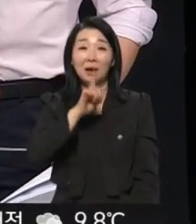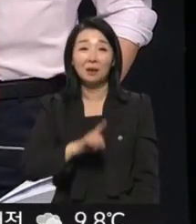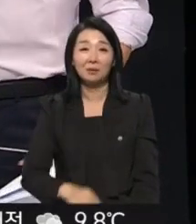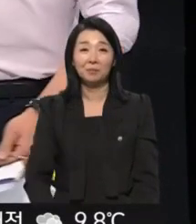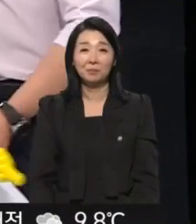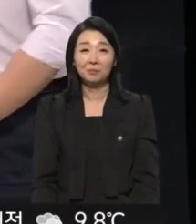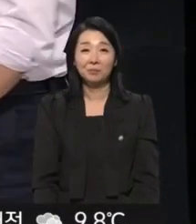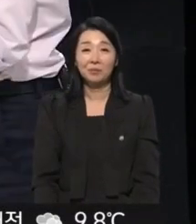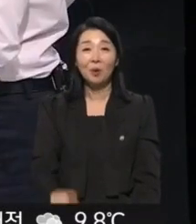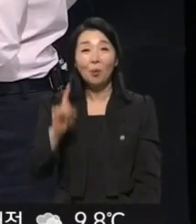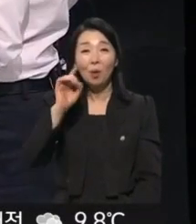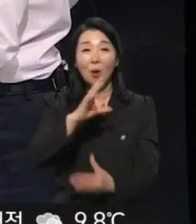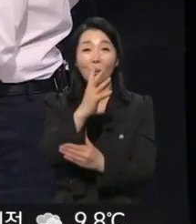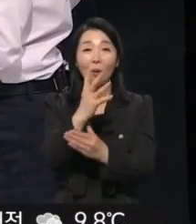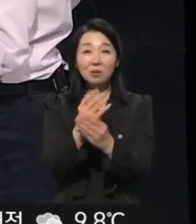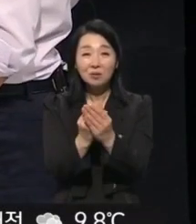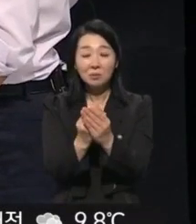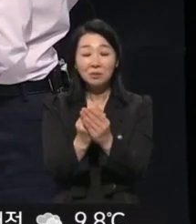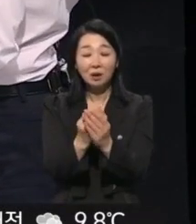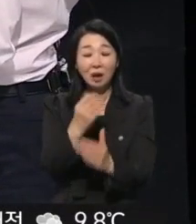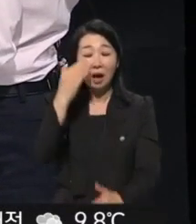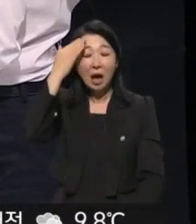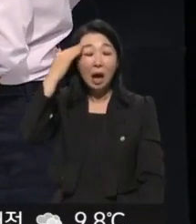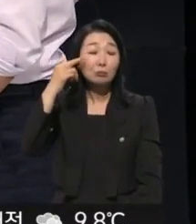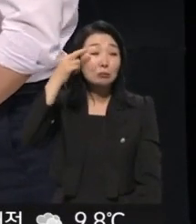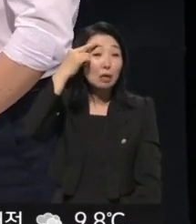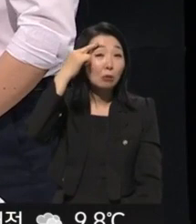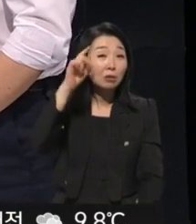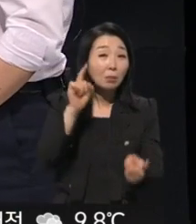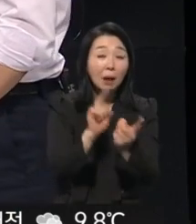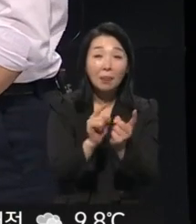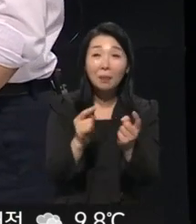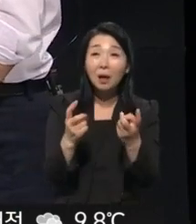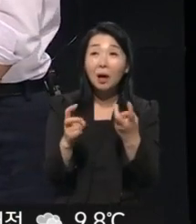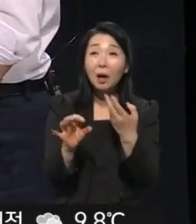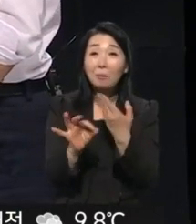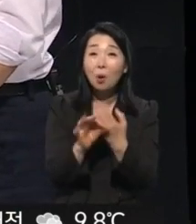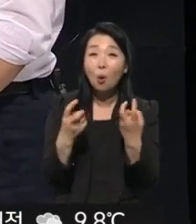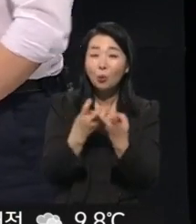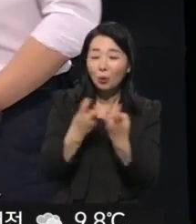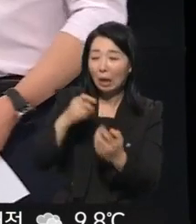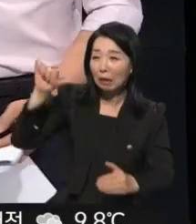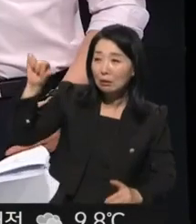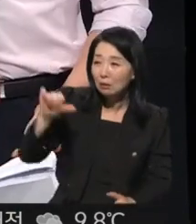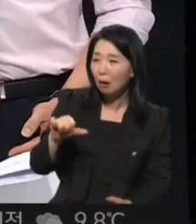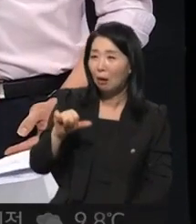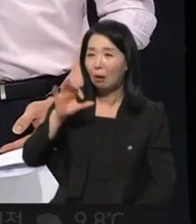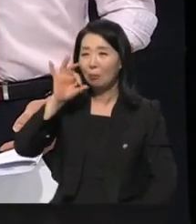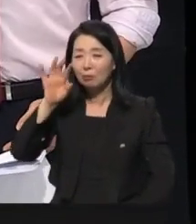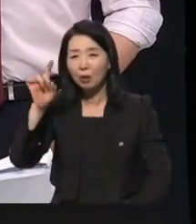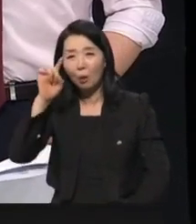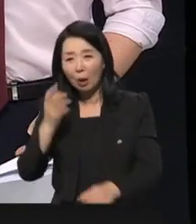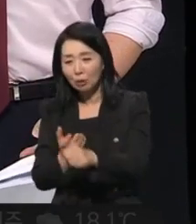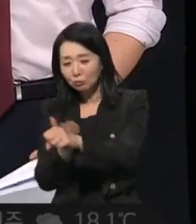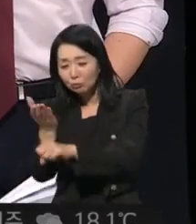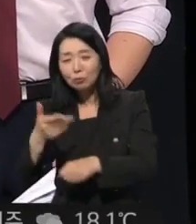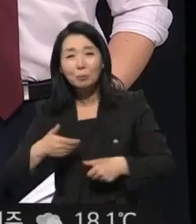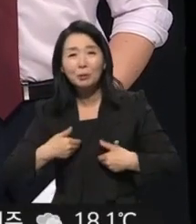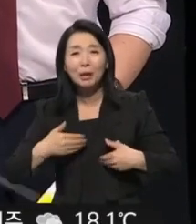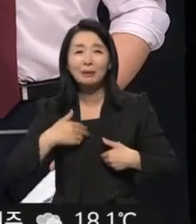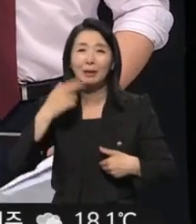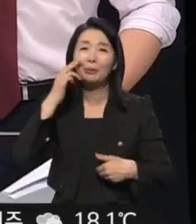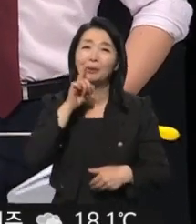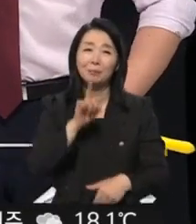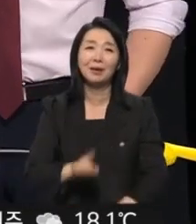하는데요. 월드컵에서 우리와 사우디가 만나면 어떡하나. 이 져줄 수도 없고 이 수출도 해야 하는데 라고